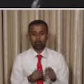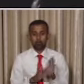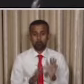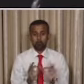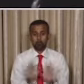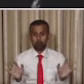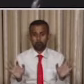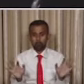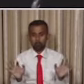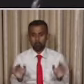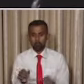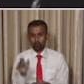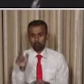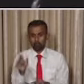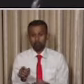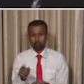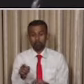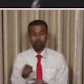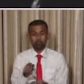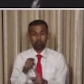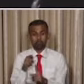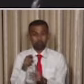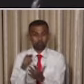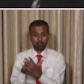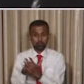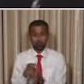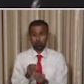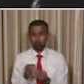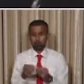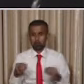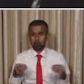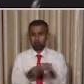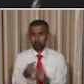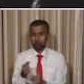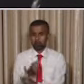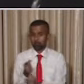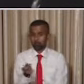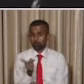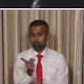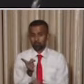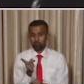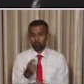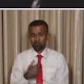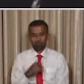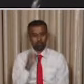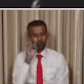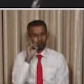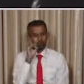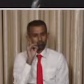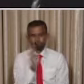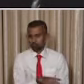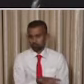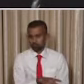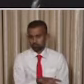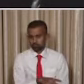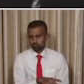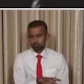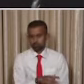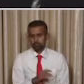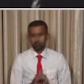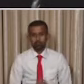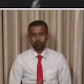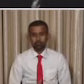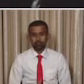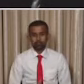නියං ආකාරයෙන් හෝ අනියං ආකාරයෙන් තර්ජනය කිරීම අපි හෙලා දකිනවා. මක්නිසාද යත්